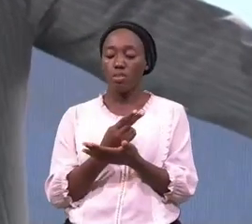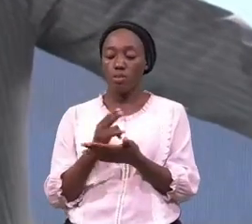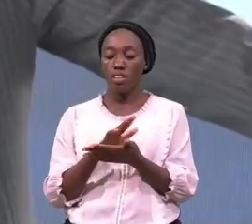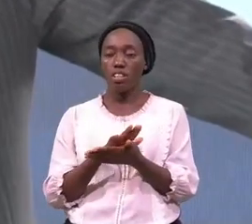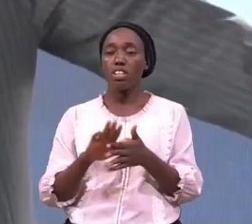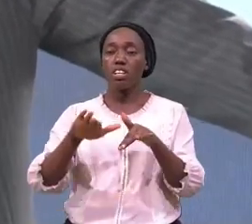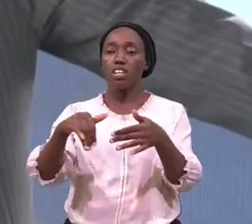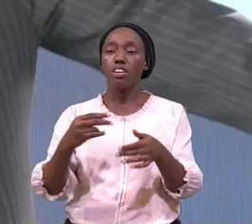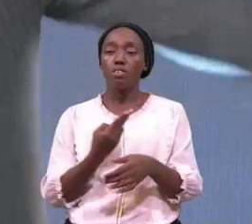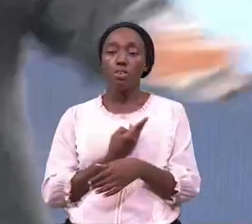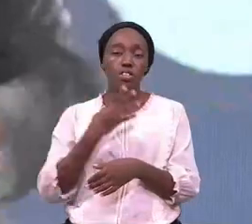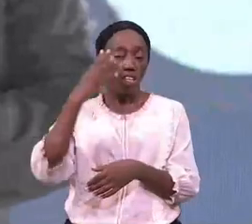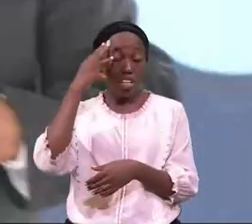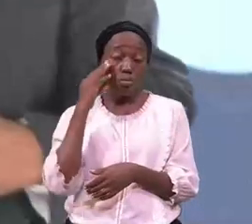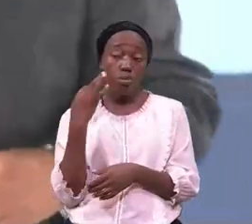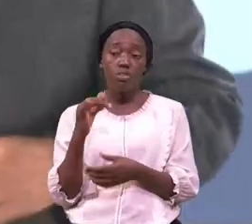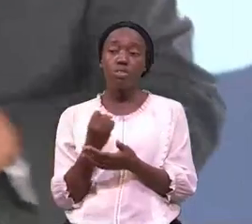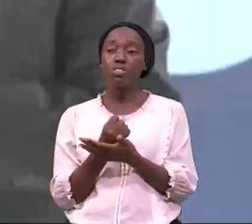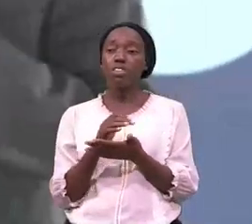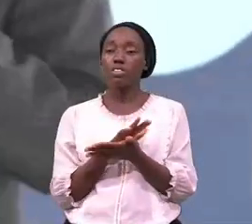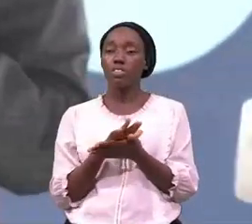Il nous donne l'expérience de la sanctification.